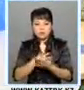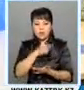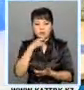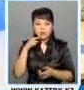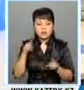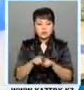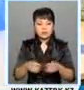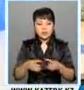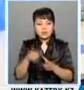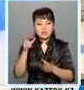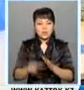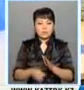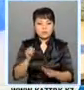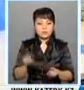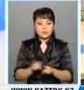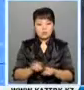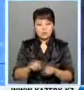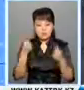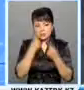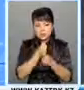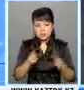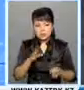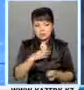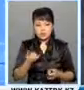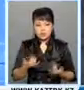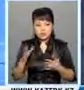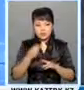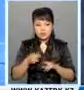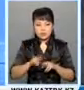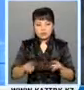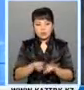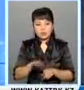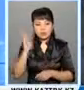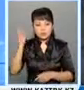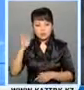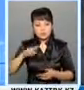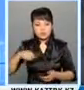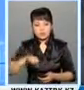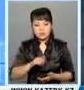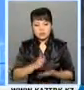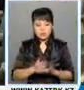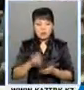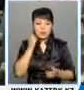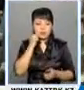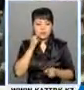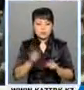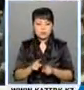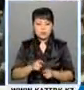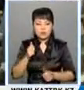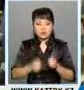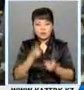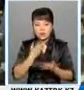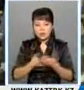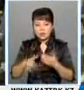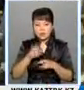мемлекеттік думасының депутаты Леонид Слуцкий мәлімдеді. Ол сонымен қатар аптада Мәскеуде мемлекет басшылары деңгейінде өтетін